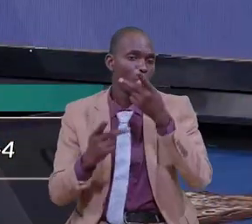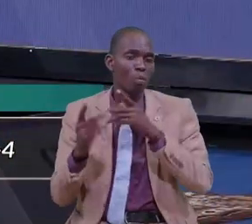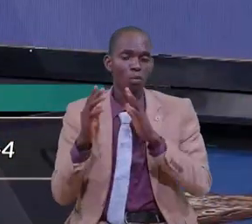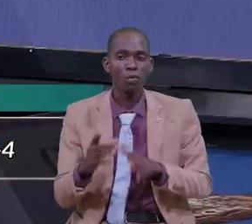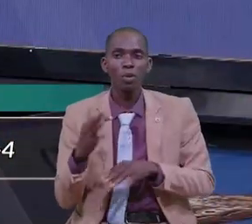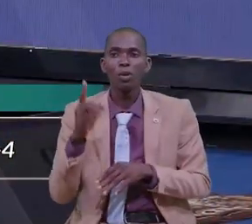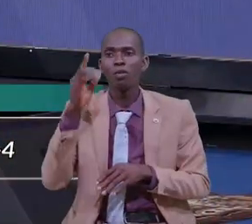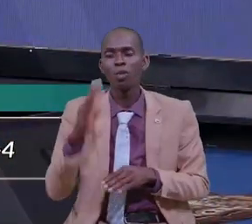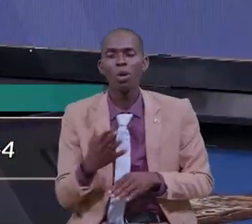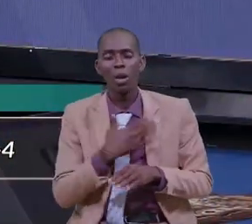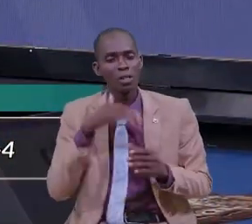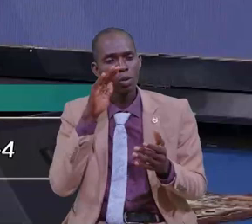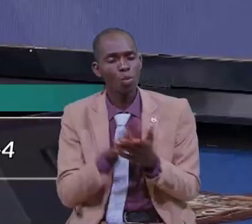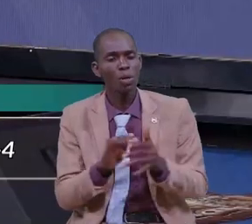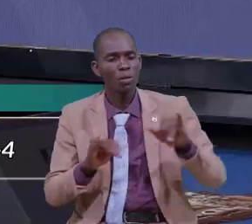Jézabel les tuait.